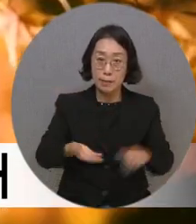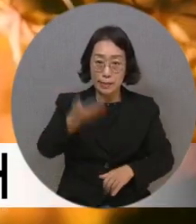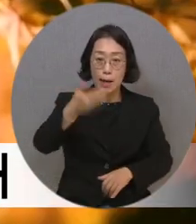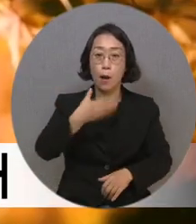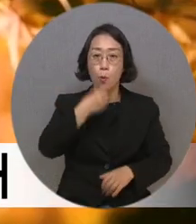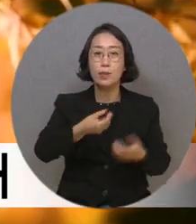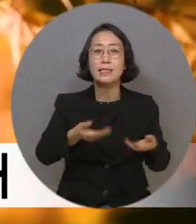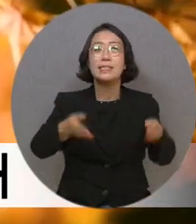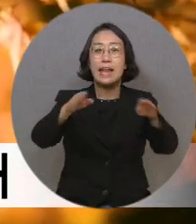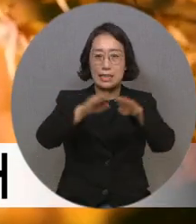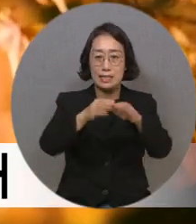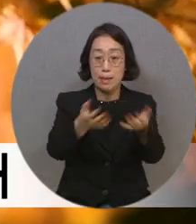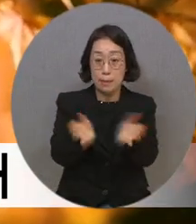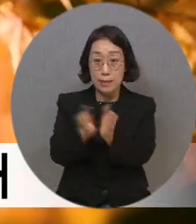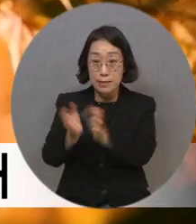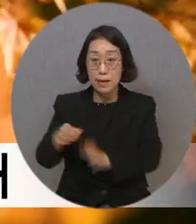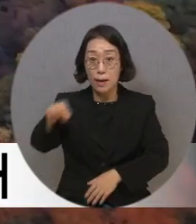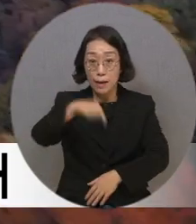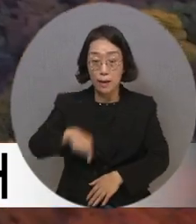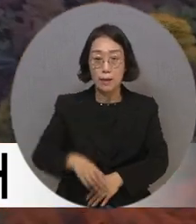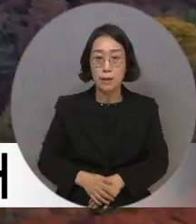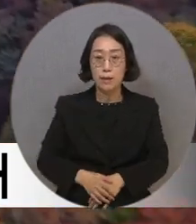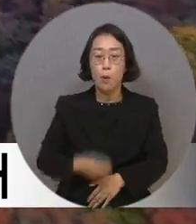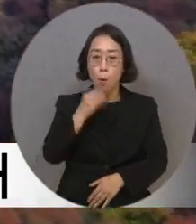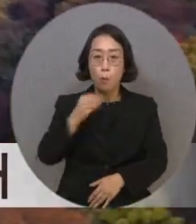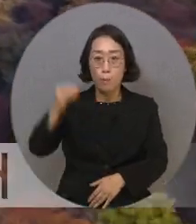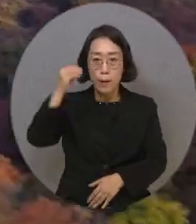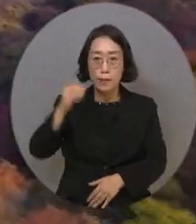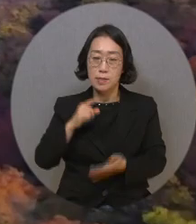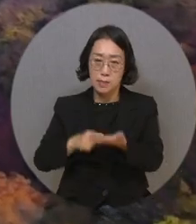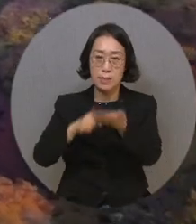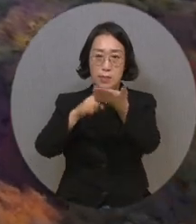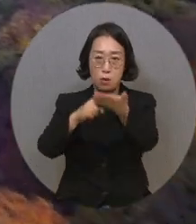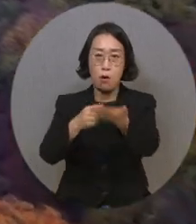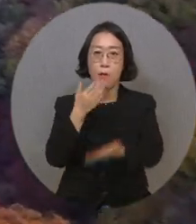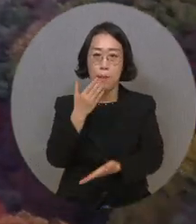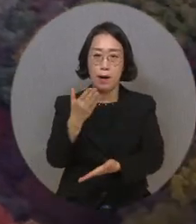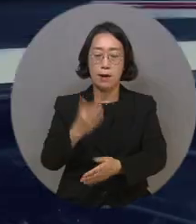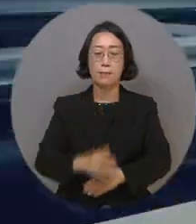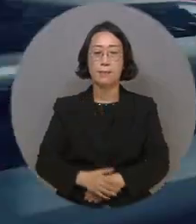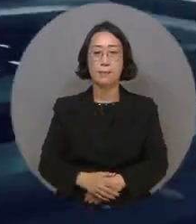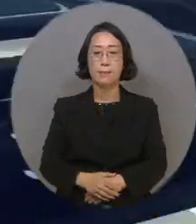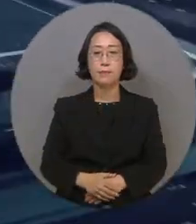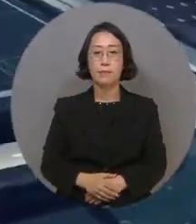복지단체로 숲체험 교육사업 전용 누리집을 통해 신청할 수 있습니다.